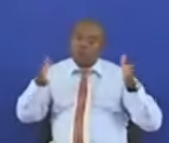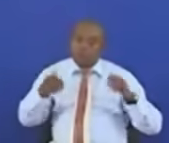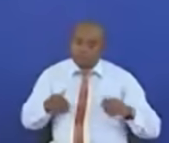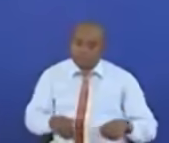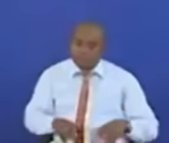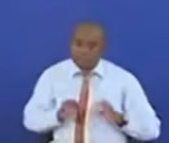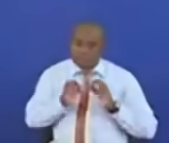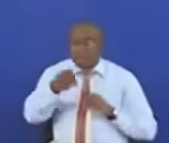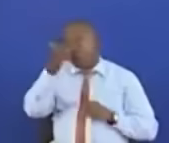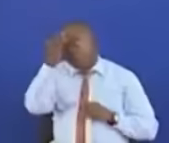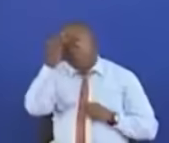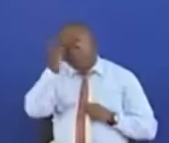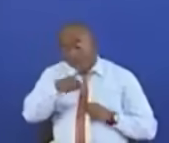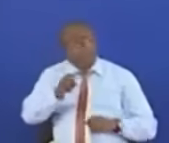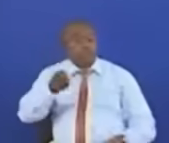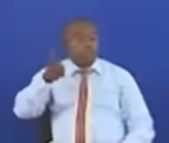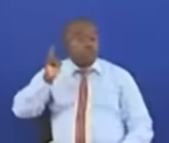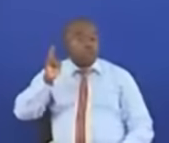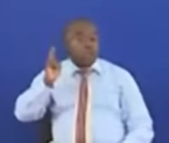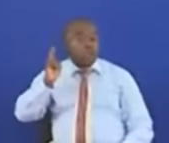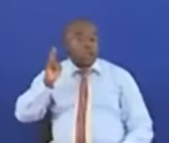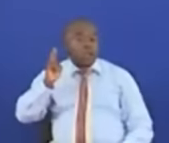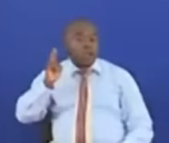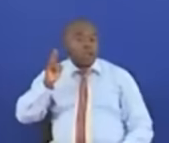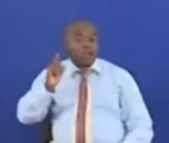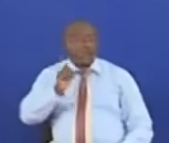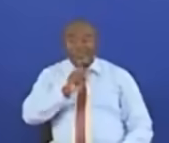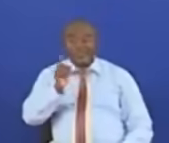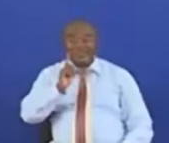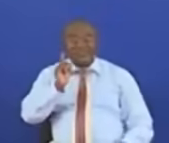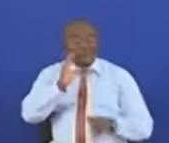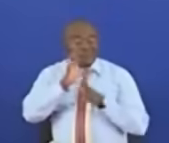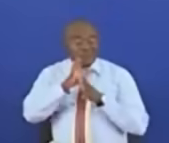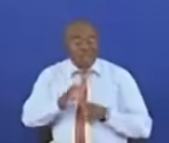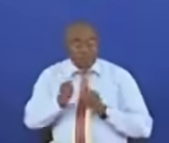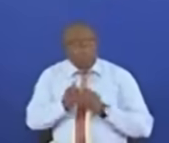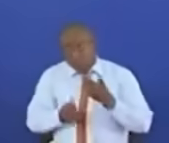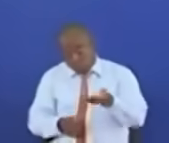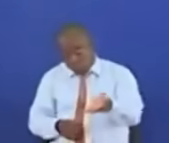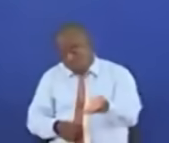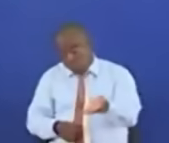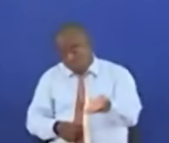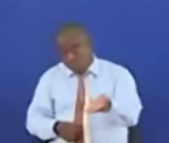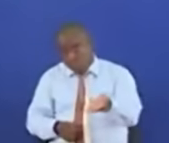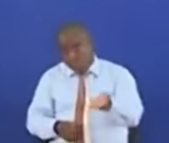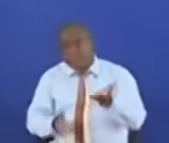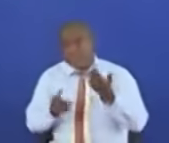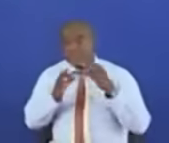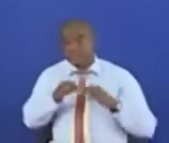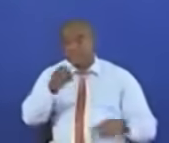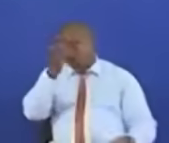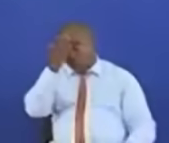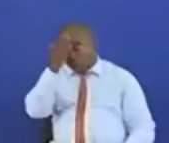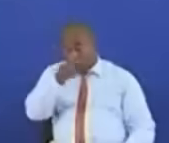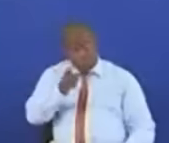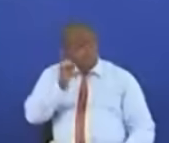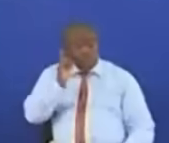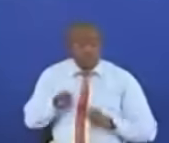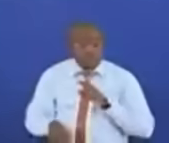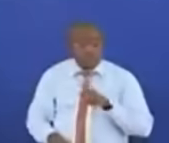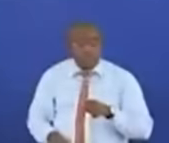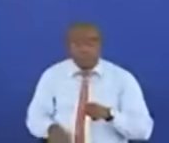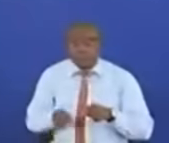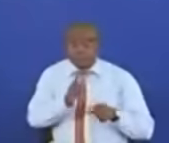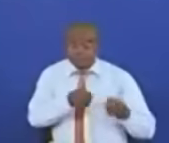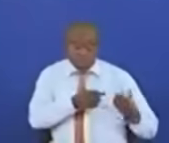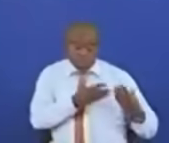tukaijua safari hii ili tusibeze haya tunayoyafanya leo. Ni vizuri kuijua safari hiyo ili tusikate